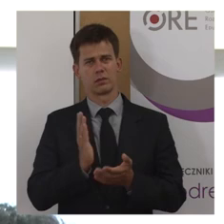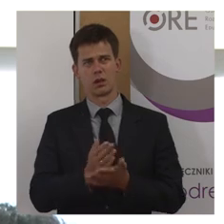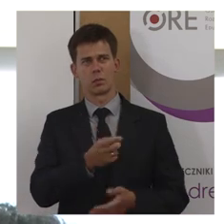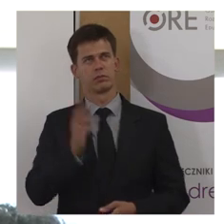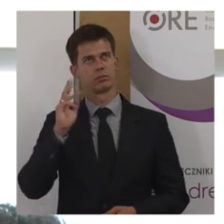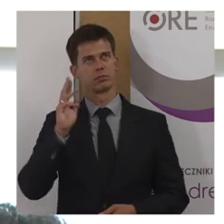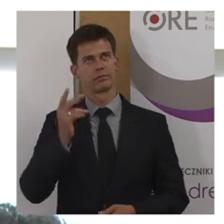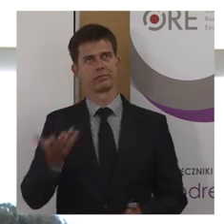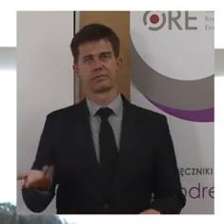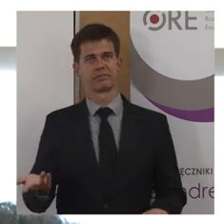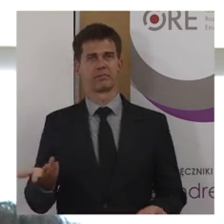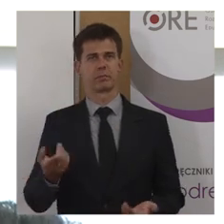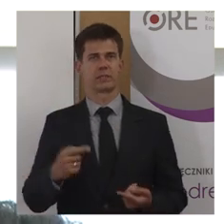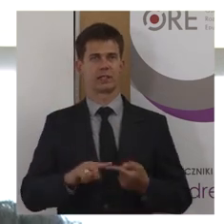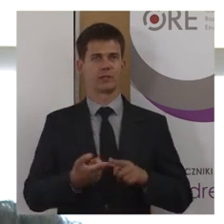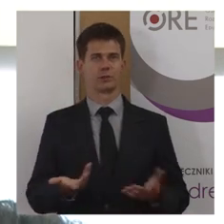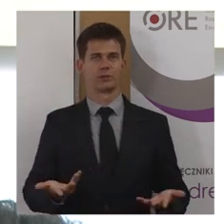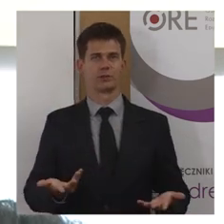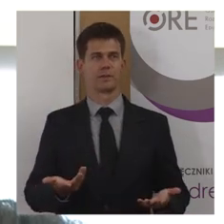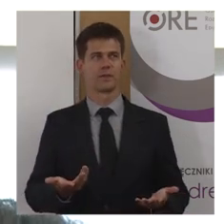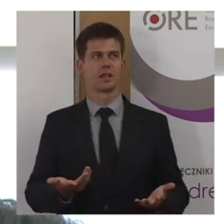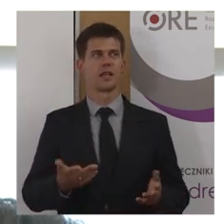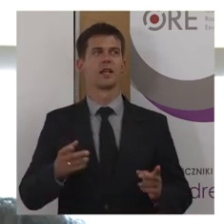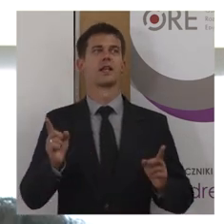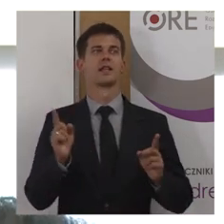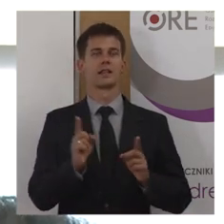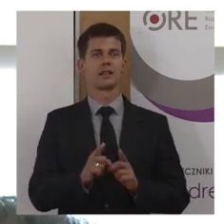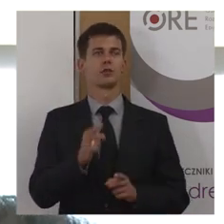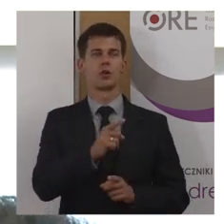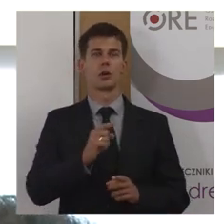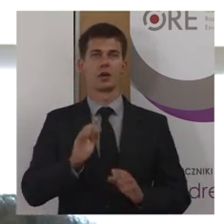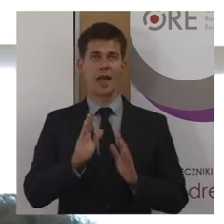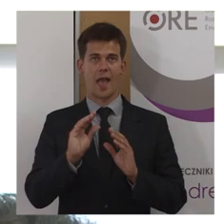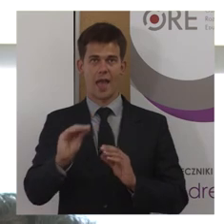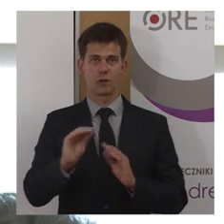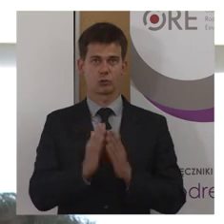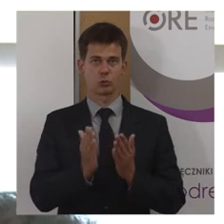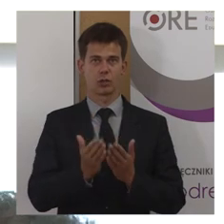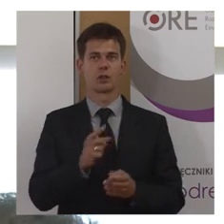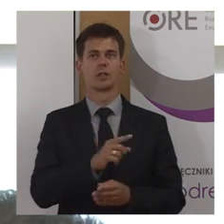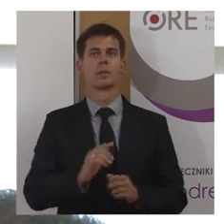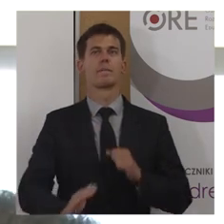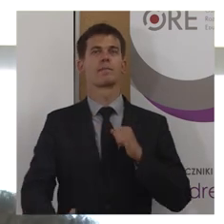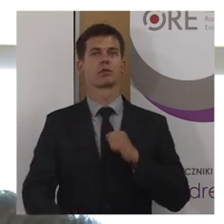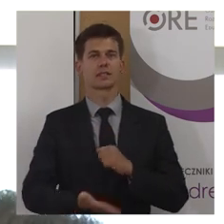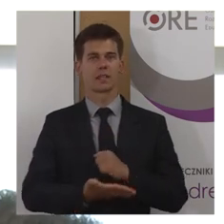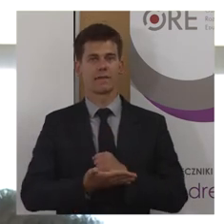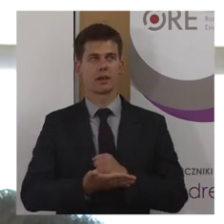uwagę, na to, że realizujemy podstawę kształcenia ogólnego i że nie wszystkie przedmioty,